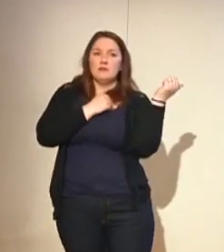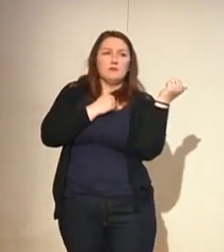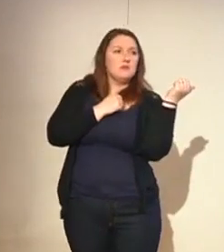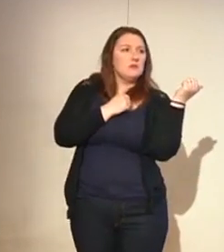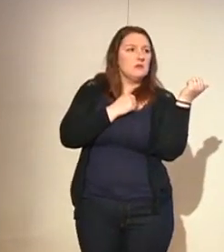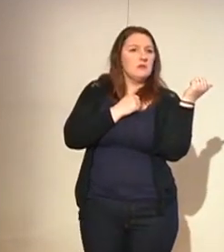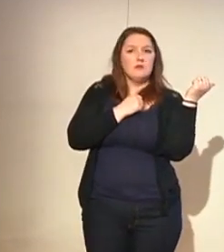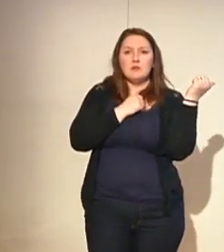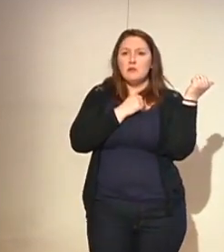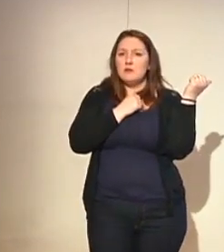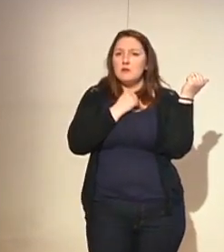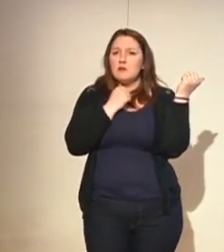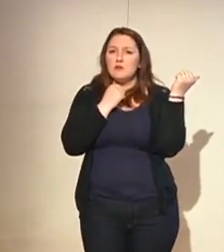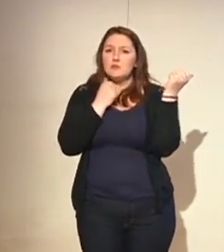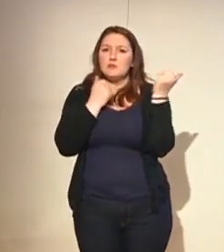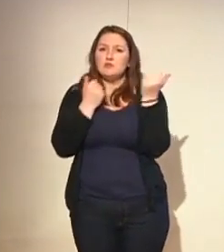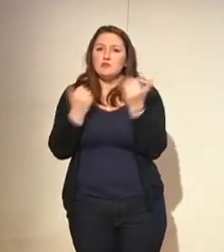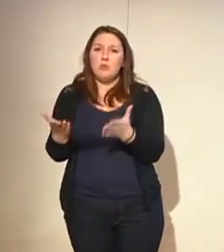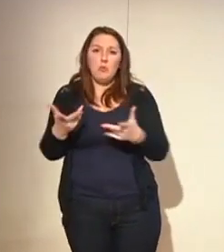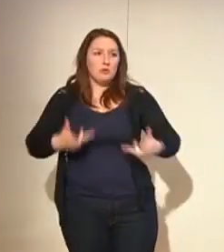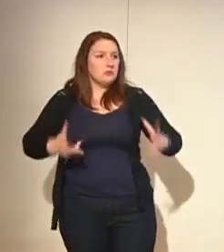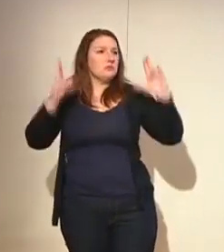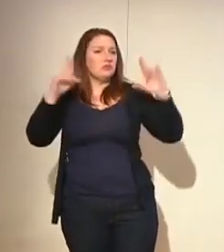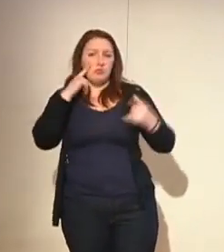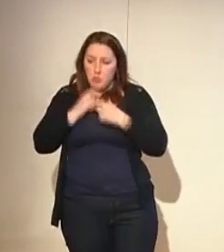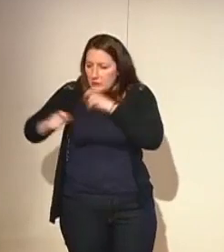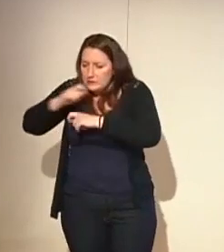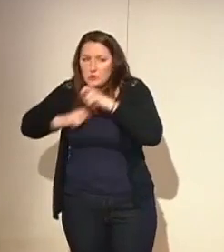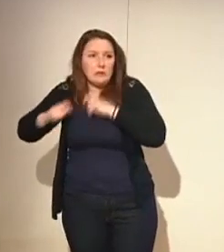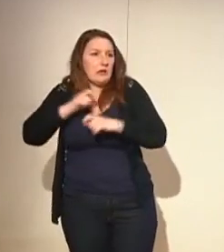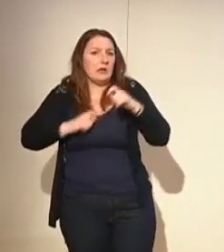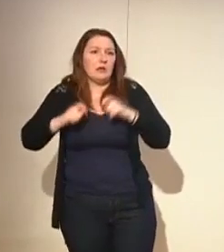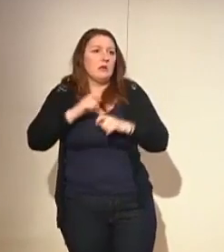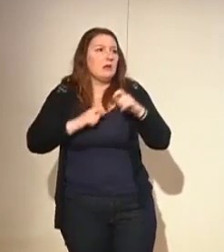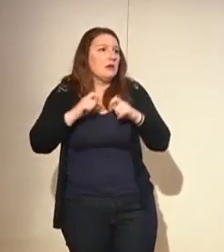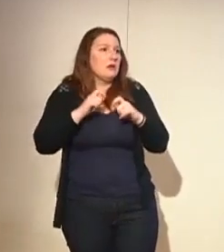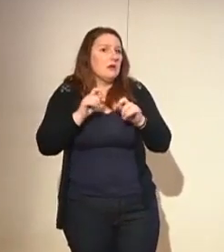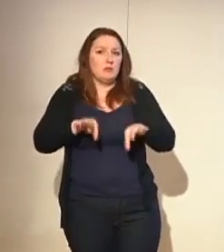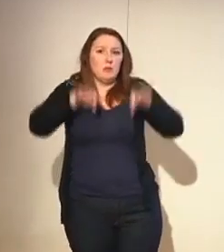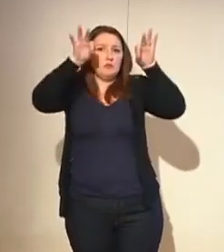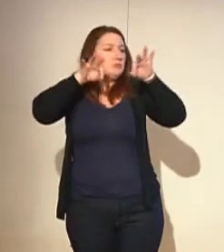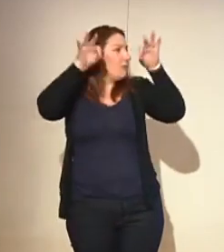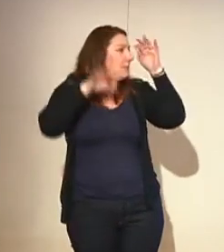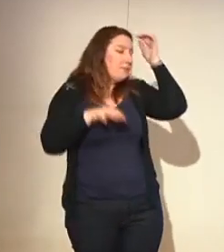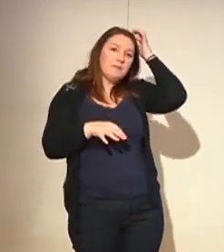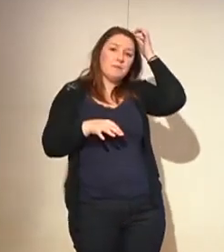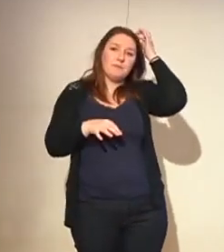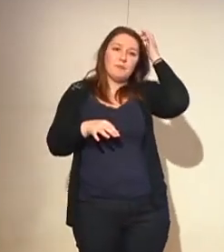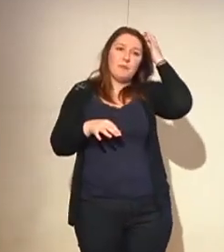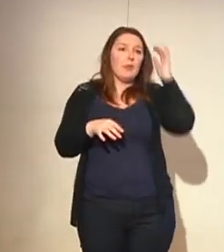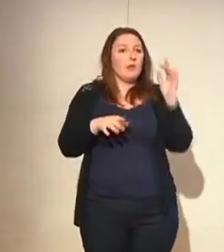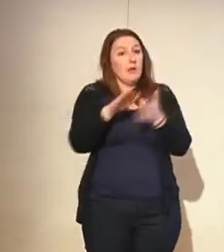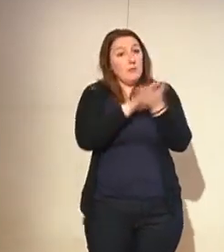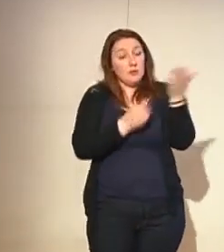science pour discuter du mode de scrutin oui je je tiens juste à préciser qu'il y a pluralité de